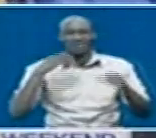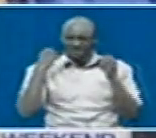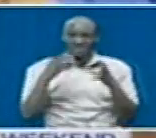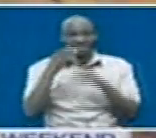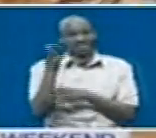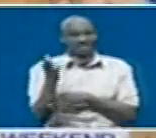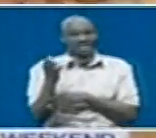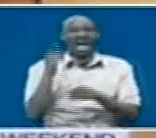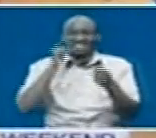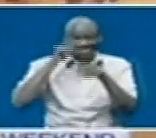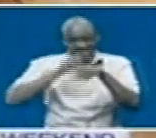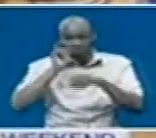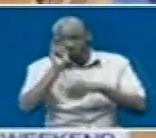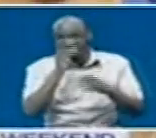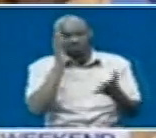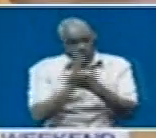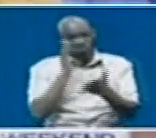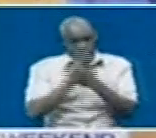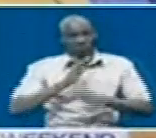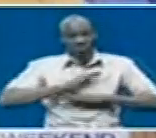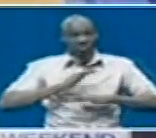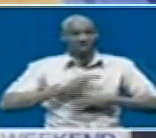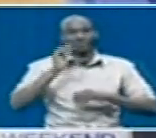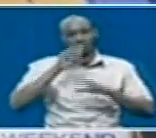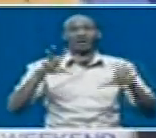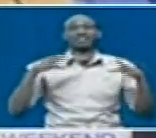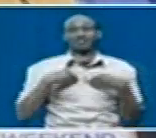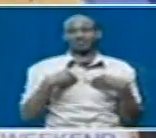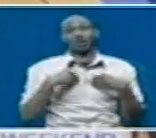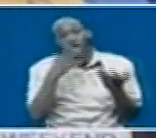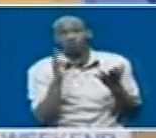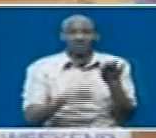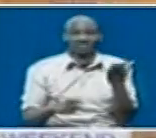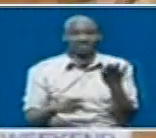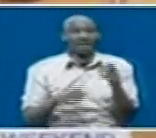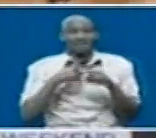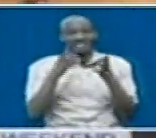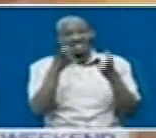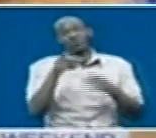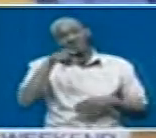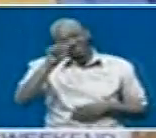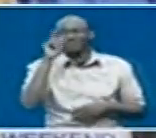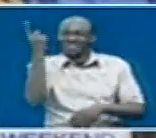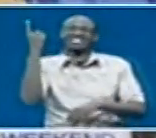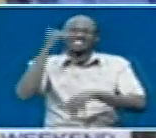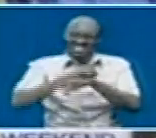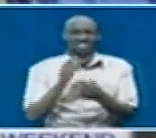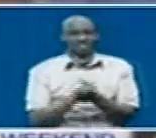vingi mpaka ukiona sasa uko sawa sawa ndio waweza kumpa date ama sivyo. Lakini wewe siku ya